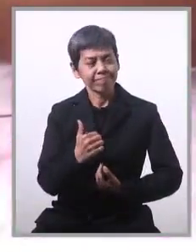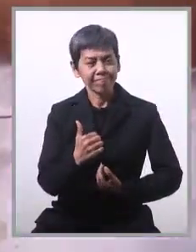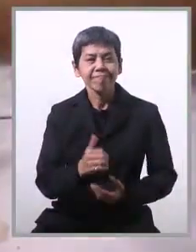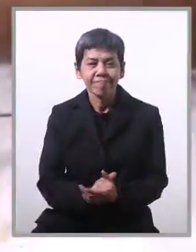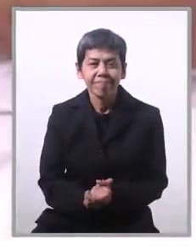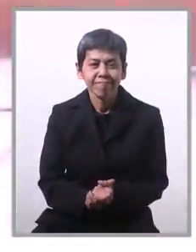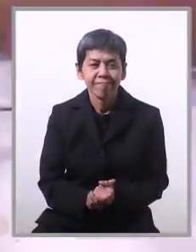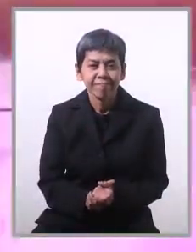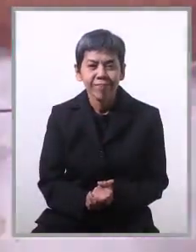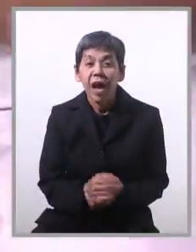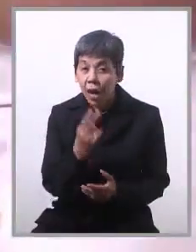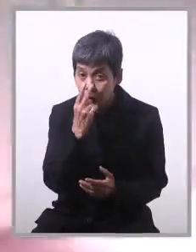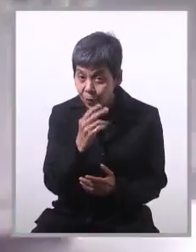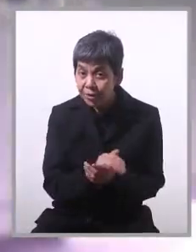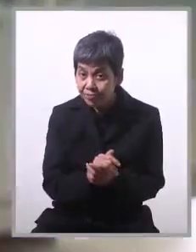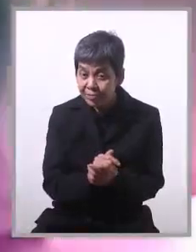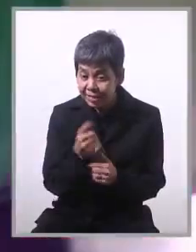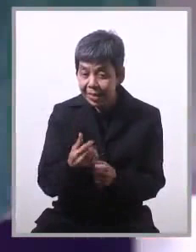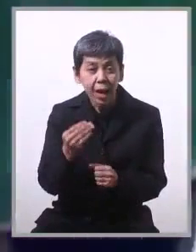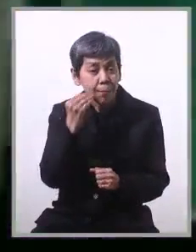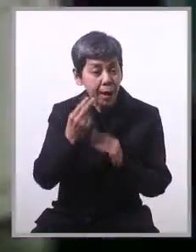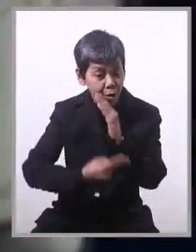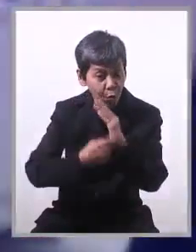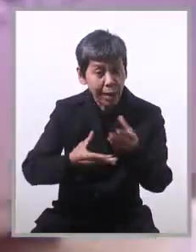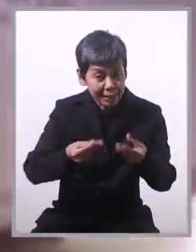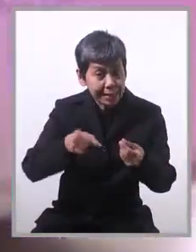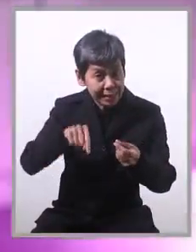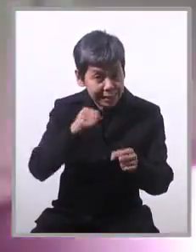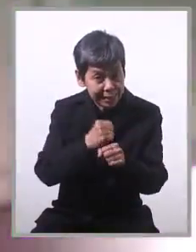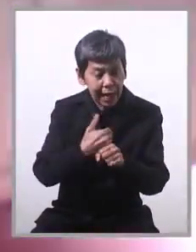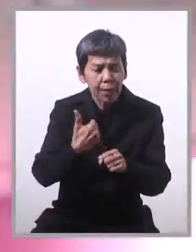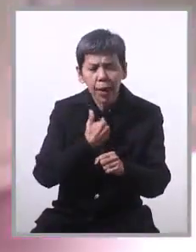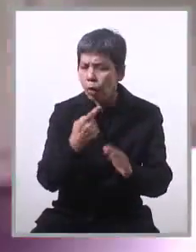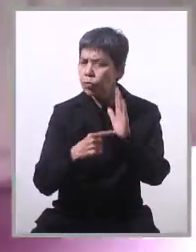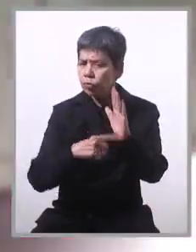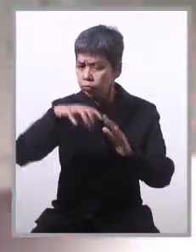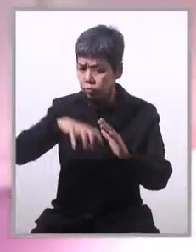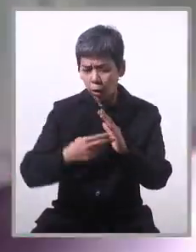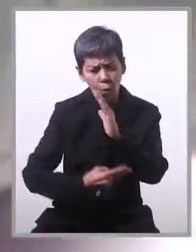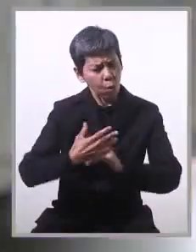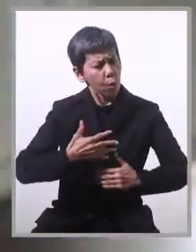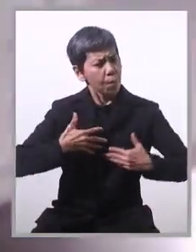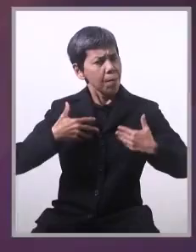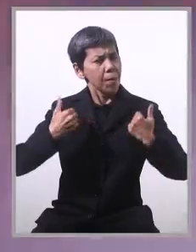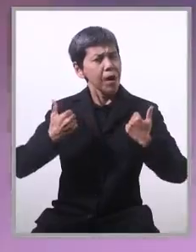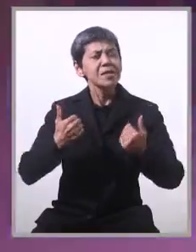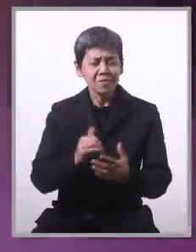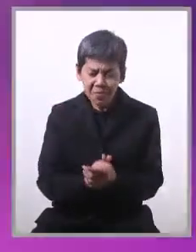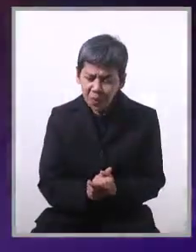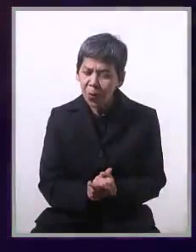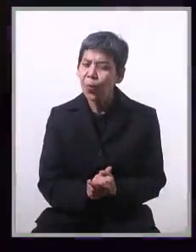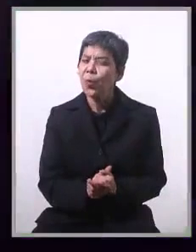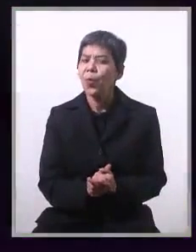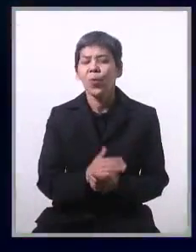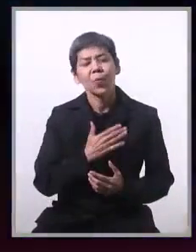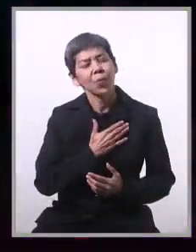อนะคะอย่างเรื่องราวจากบ้านดินรีสอร์ทในวันนี้นอกจากจะเป็นสถานที่ที่แสนจะร่มรื่นแล้วก็ยังเต็มไปด้